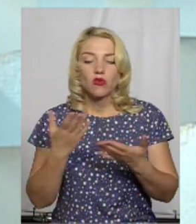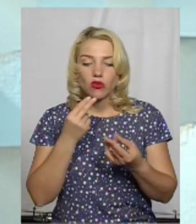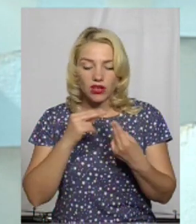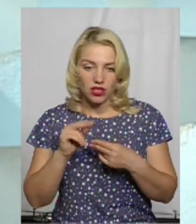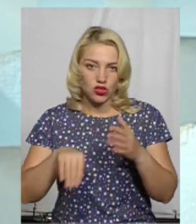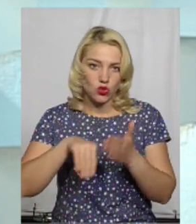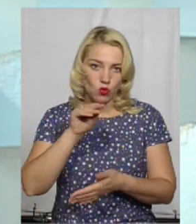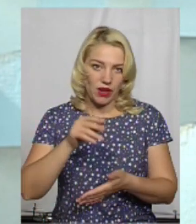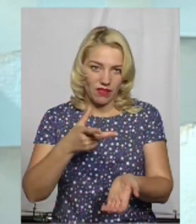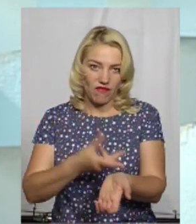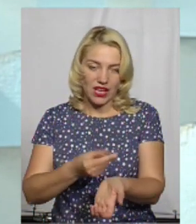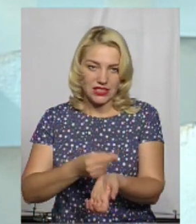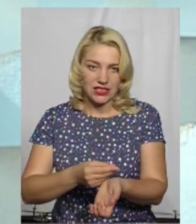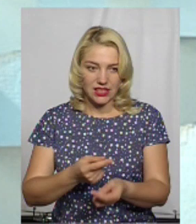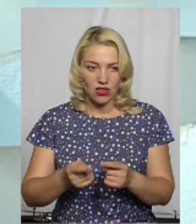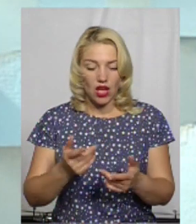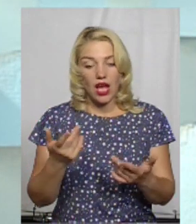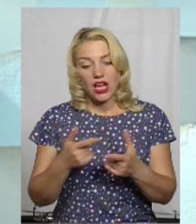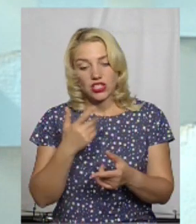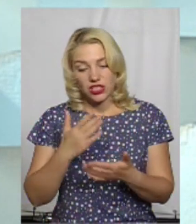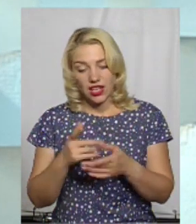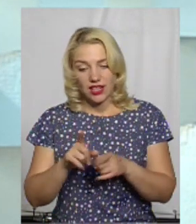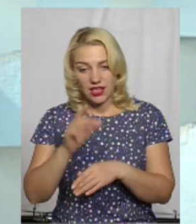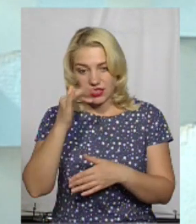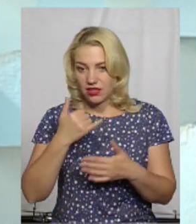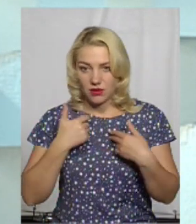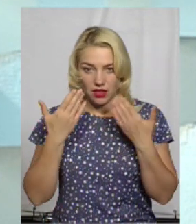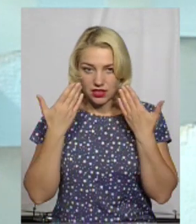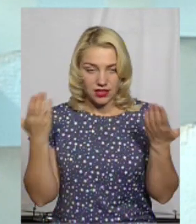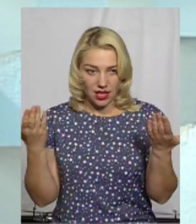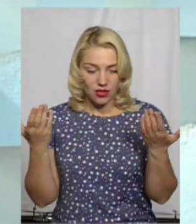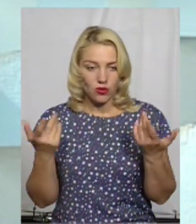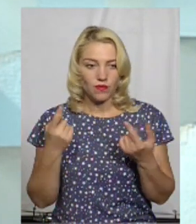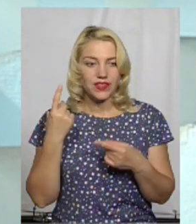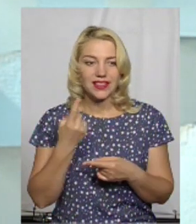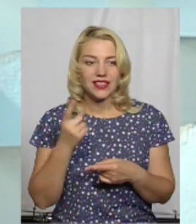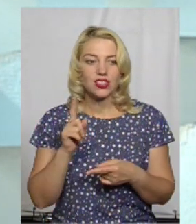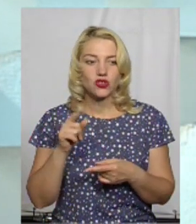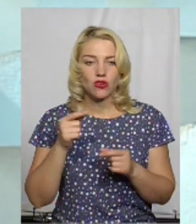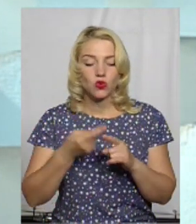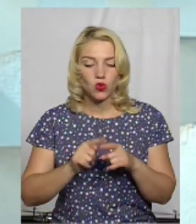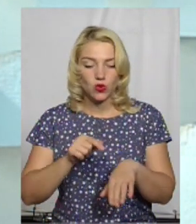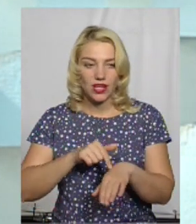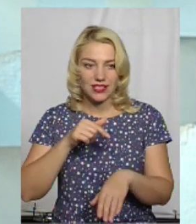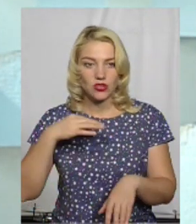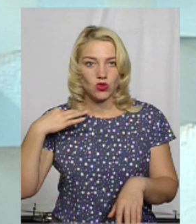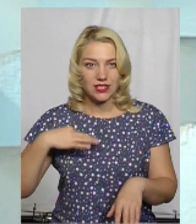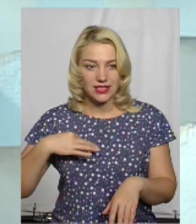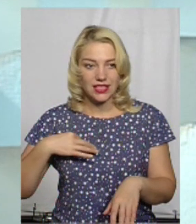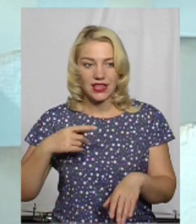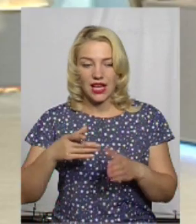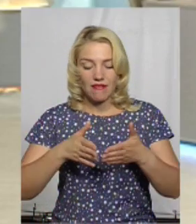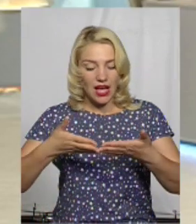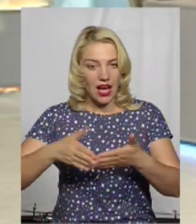мати справи. Чи є в нас такий реєстр? Не знаю. Єдине, що я можу сказати, от ту реакцію сина тоді в картку